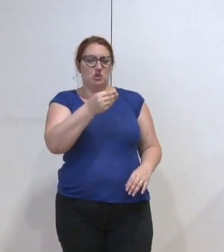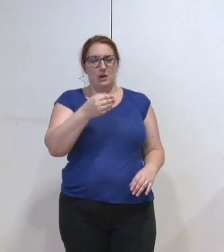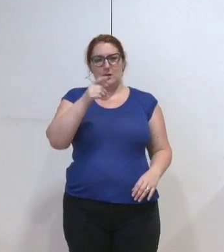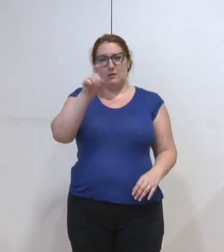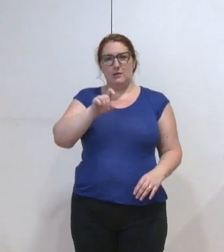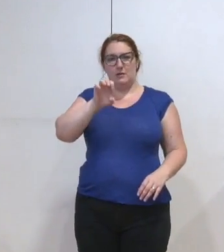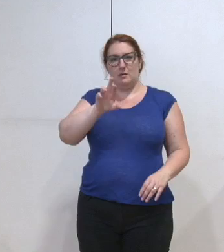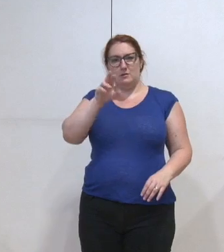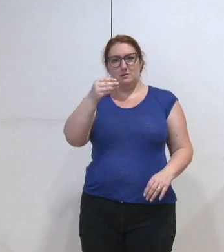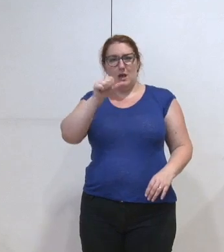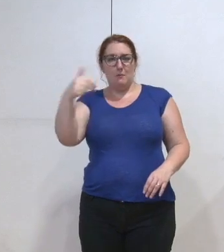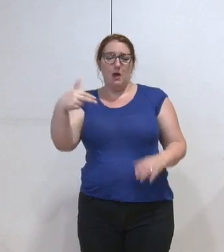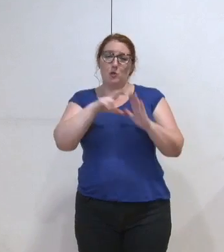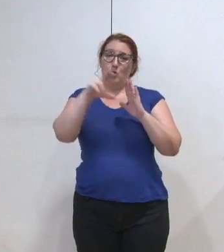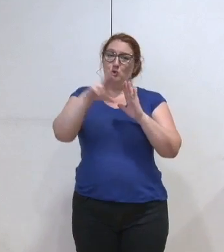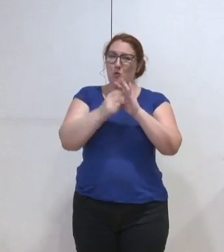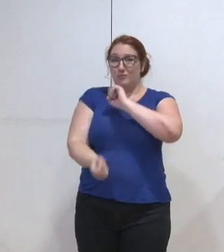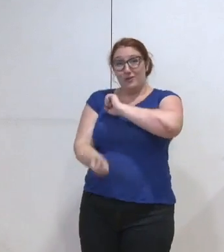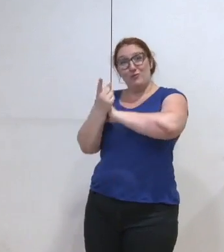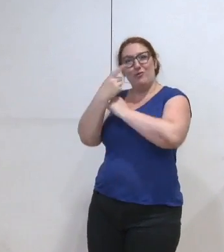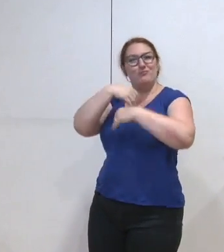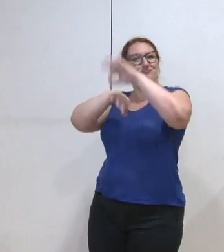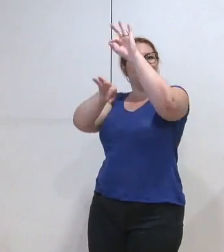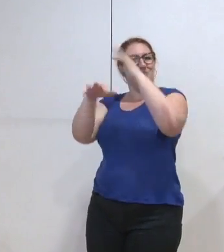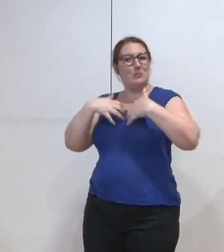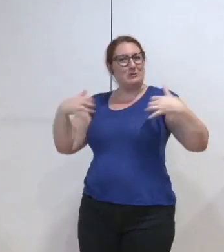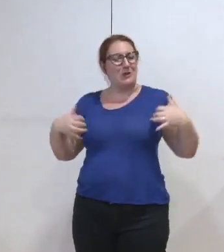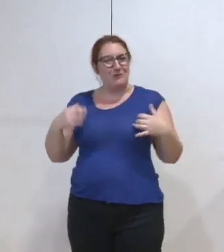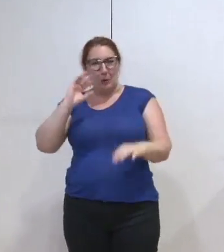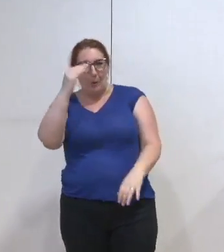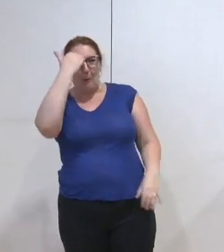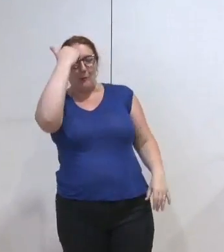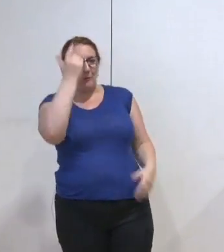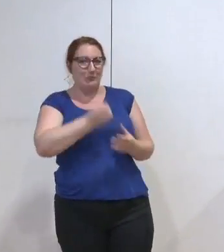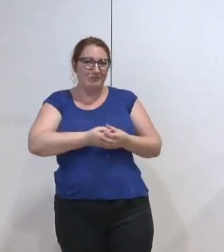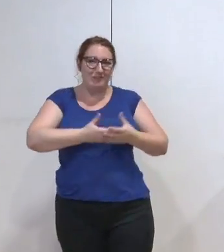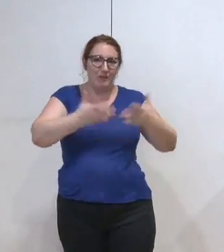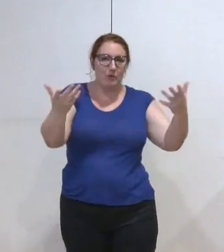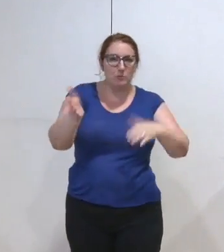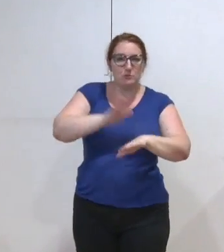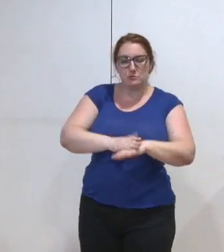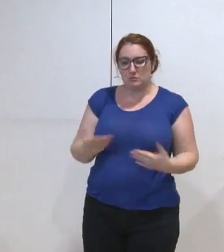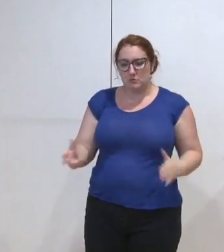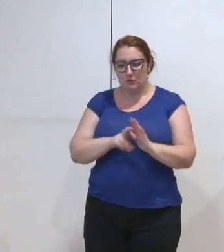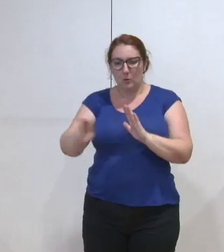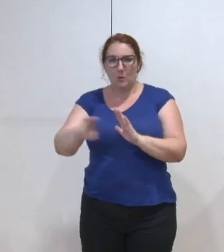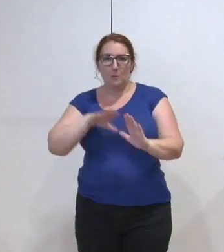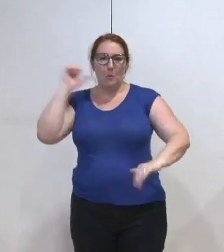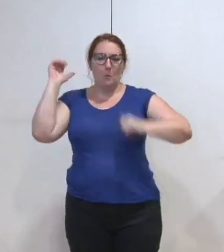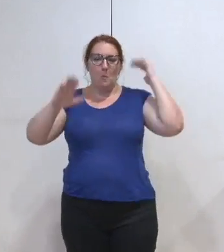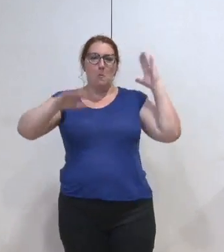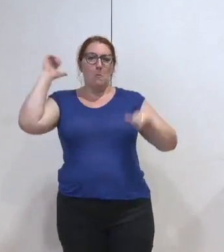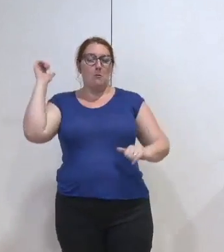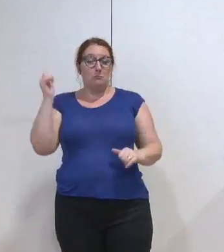une solution innovante reconnue au plan scientifique et qui se développe et aujourd'hui Grenoble semble se désengager complèt de ce chantier là qui pourtant